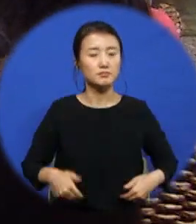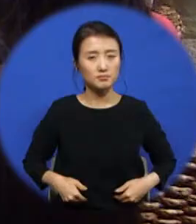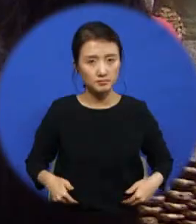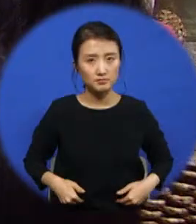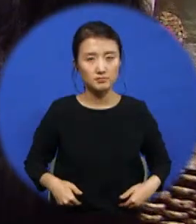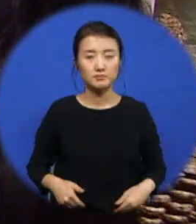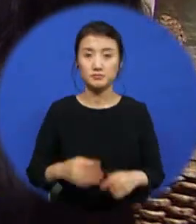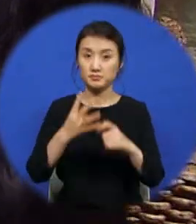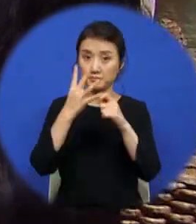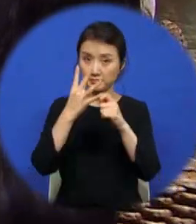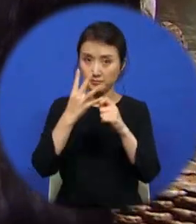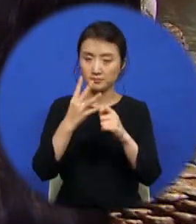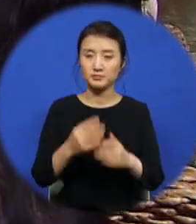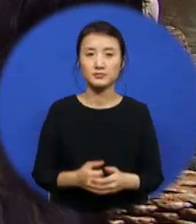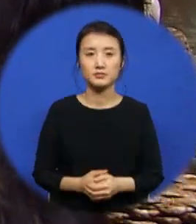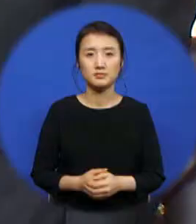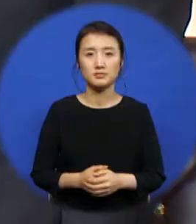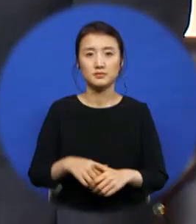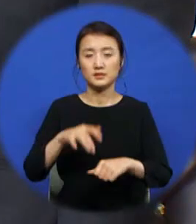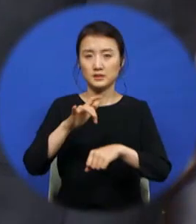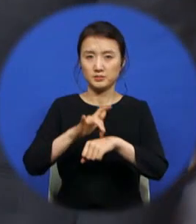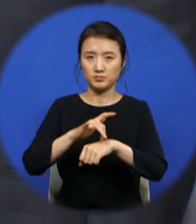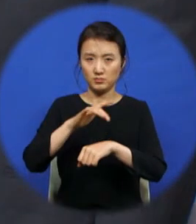네번째 보시죠 습관